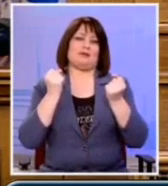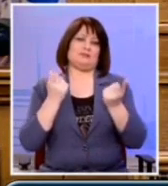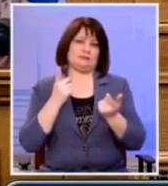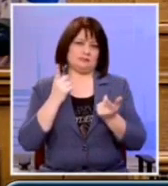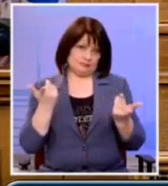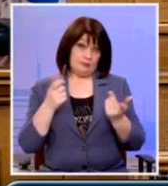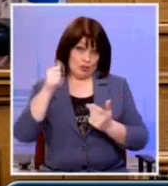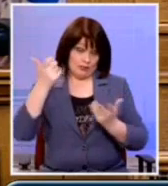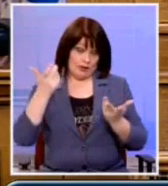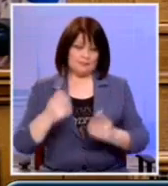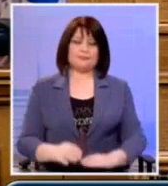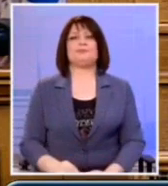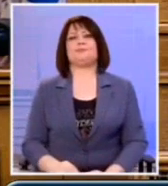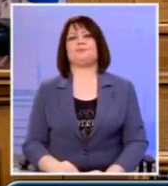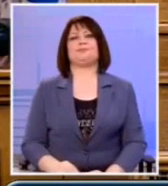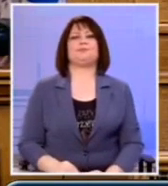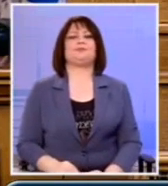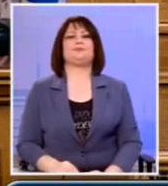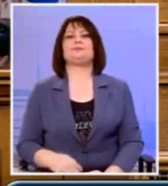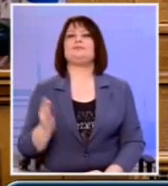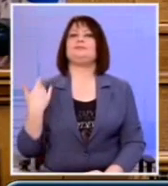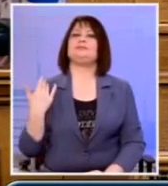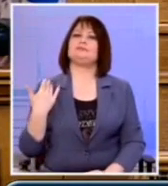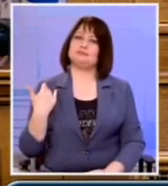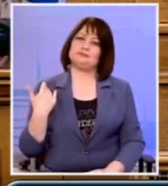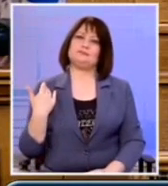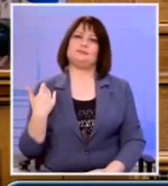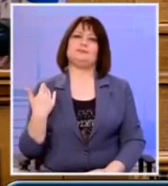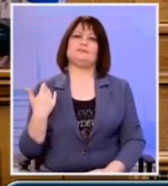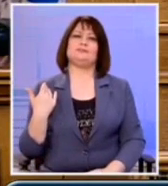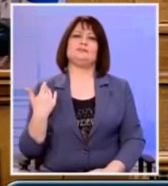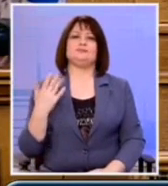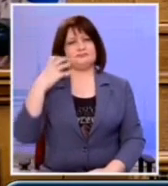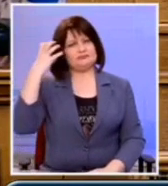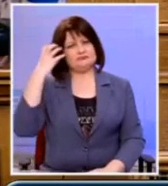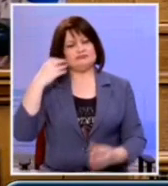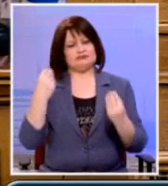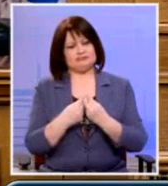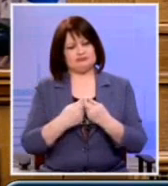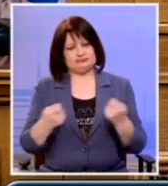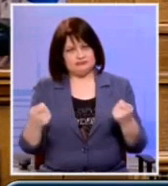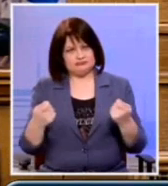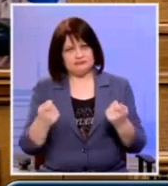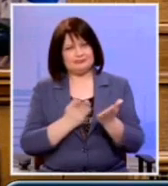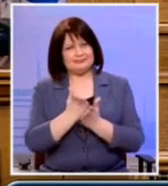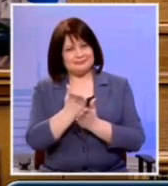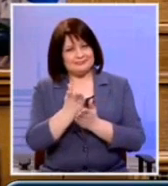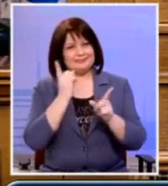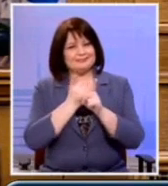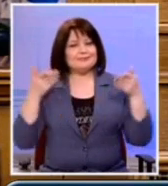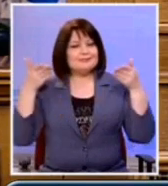Πρόσφατα, χάρη στο έργο θεωρητικών του δικαίου αλλά και εφαρμοστών, αλλά και του ειδικού